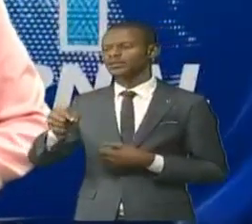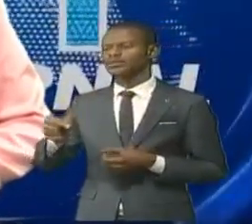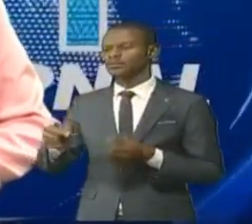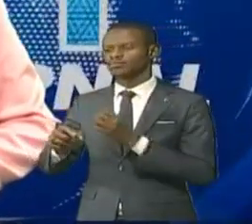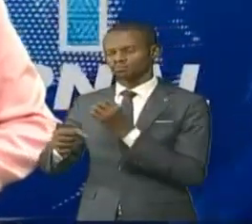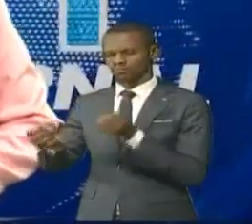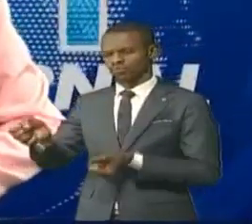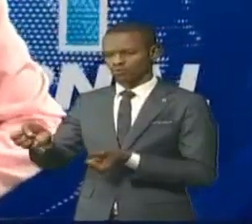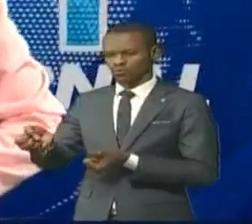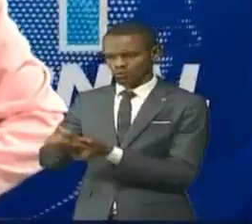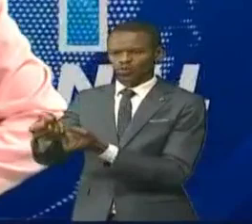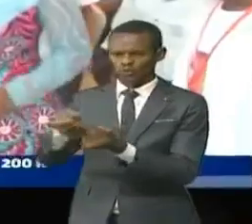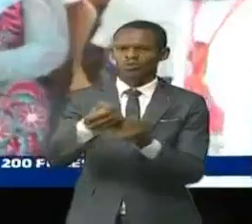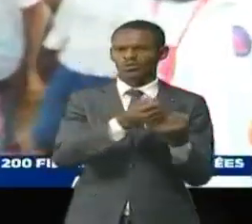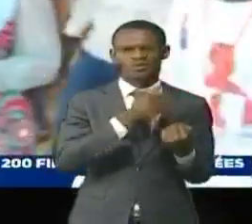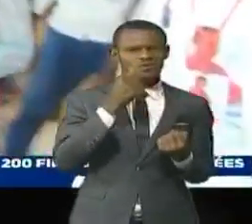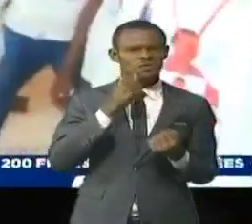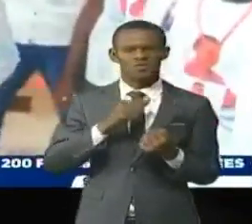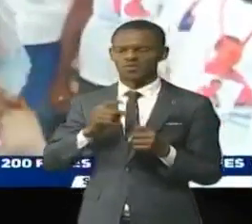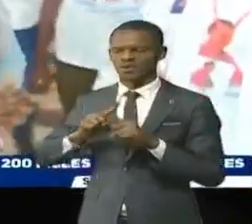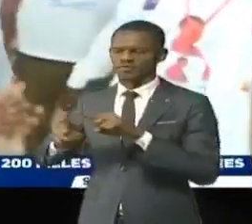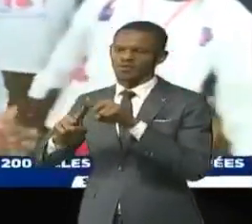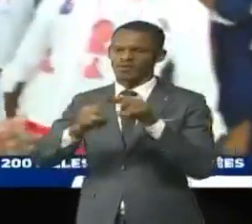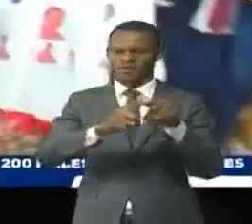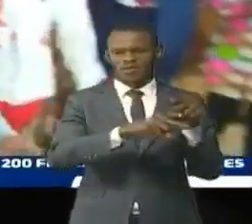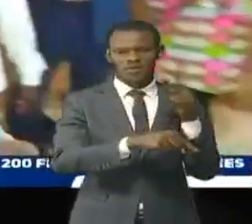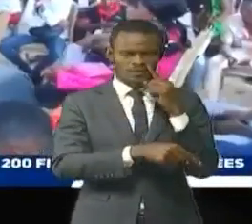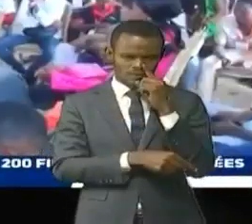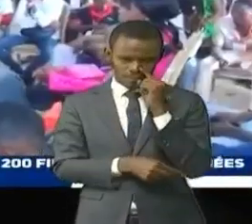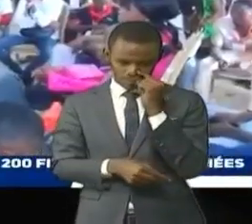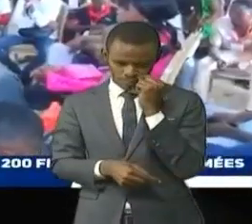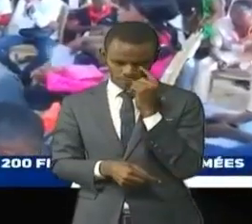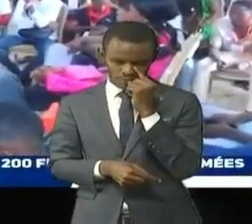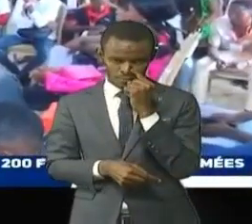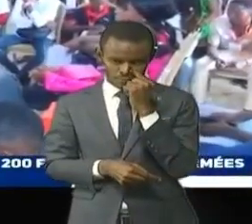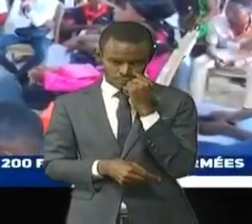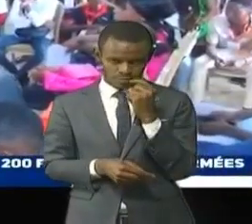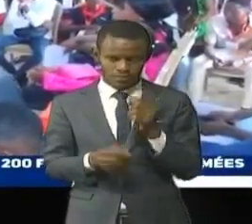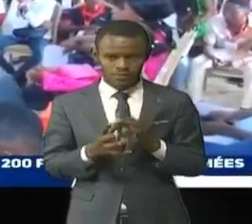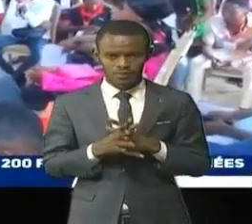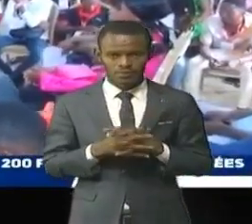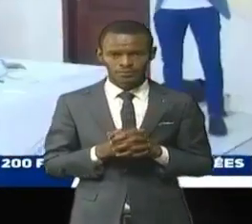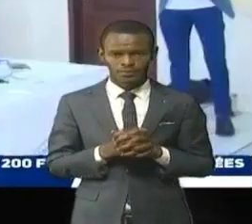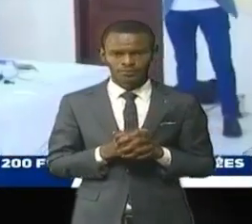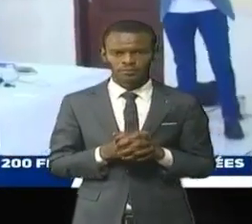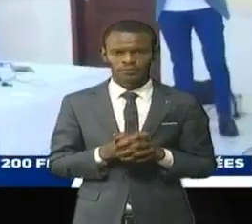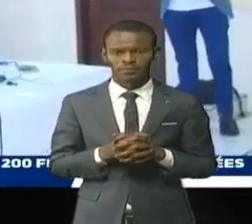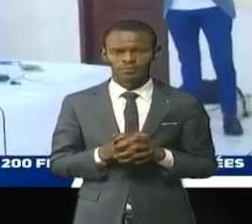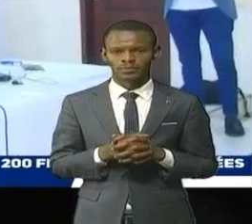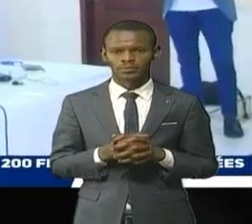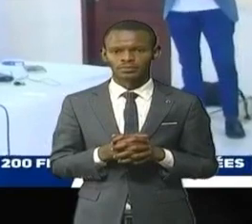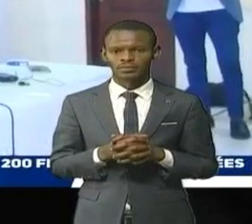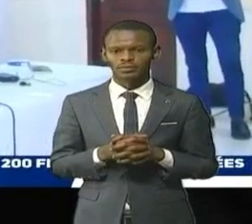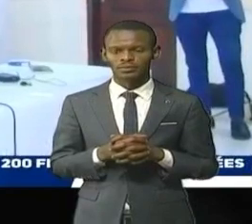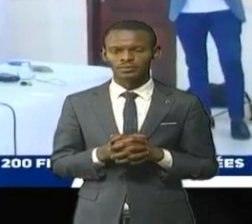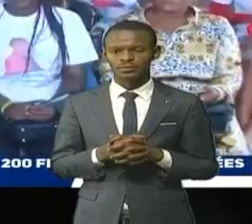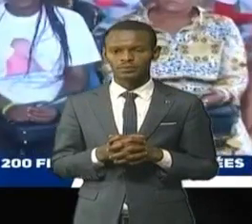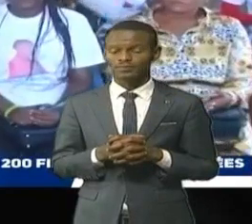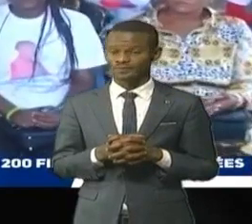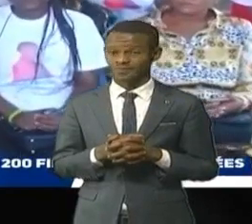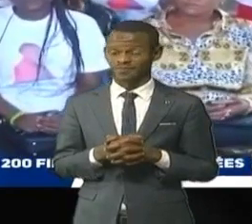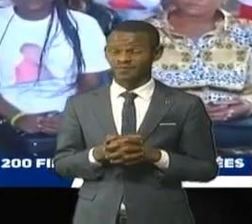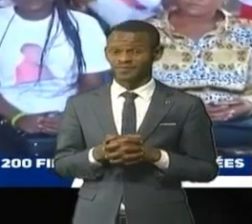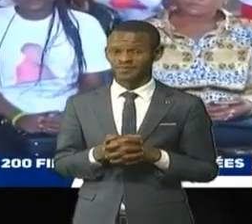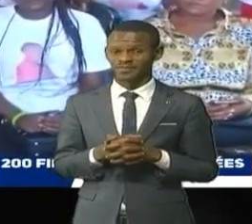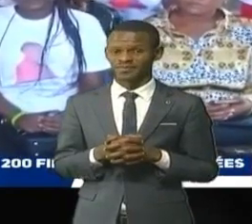Balaka, Sandra Nyangi. Ngaba, l'une des communes de Kinshasa qui vit dans la promiscuité et les phénomènes